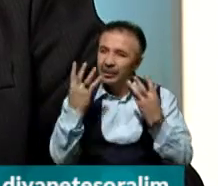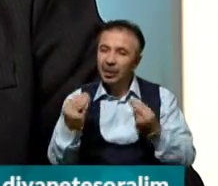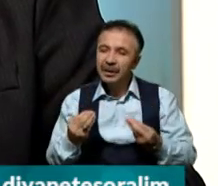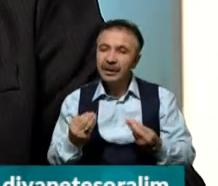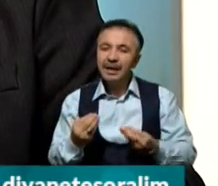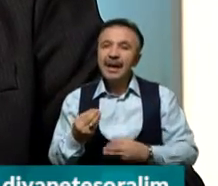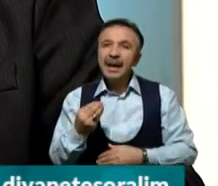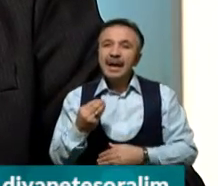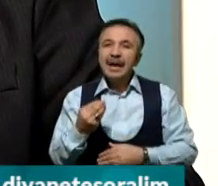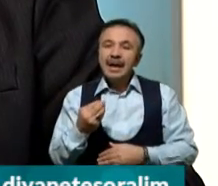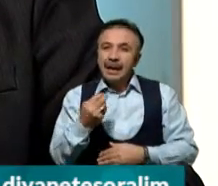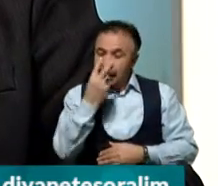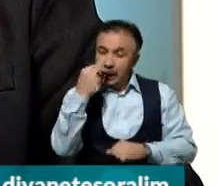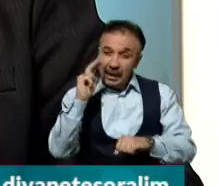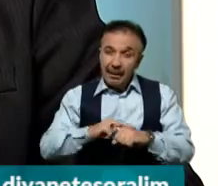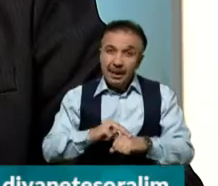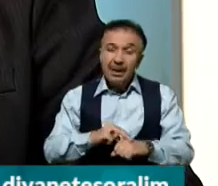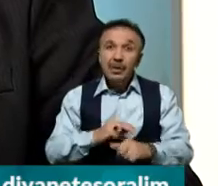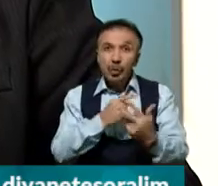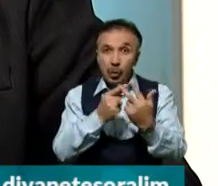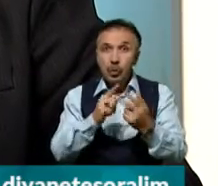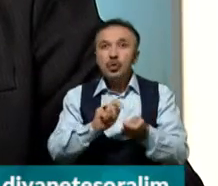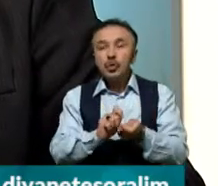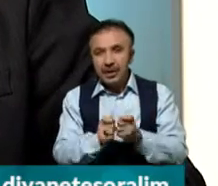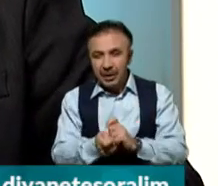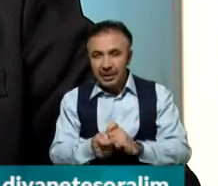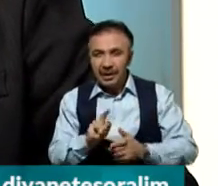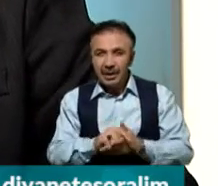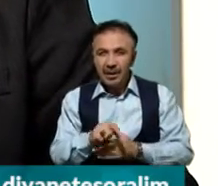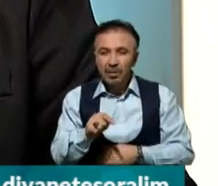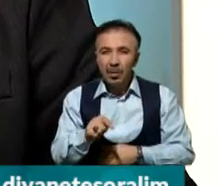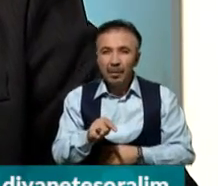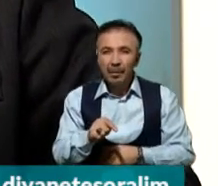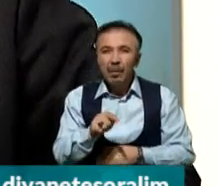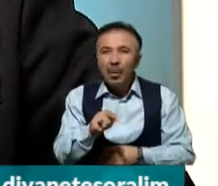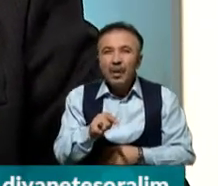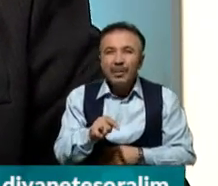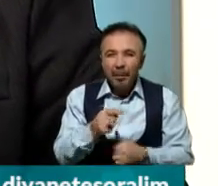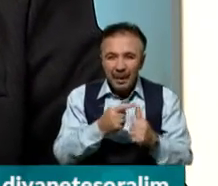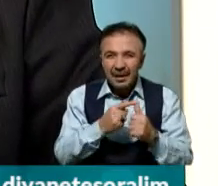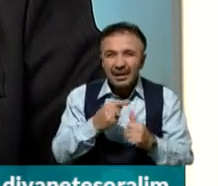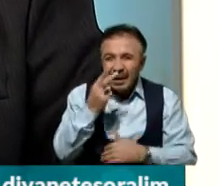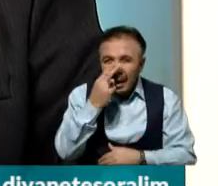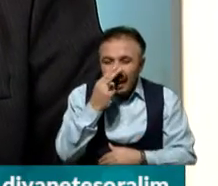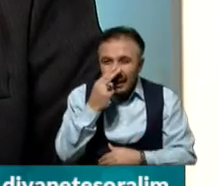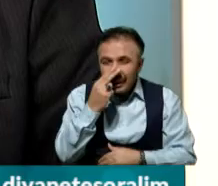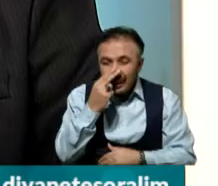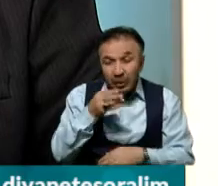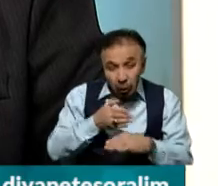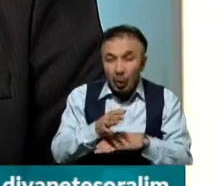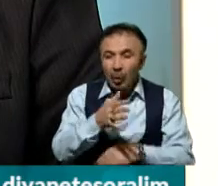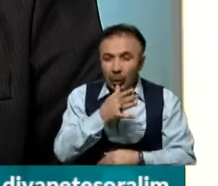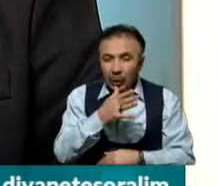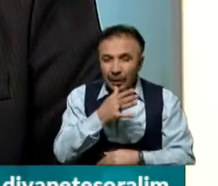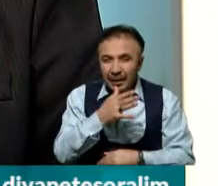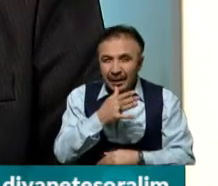çeşittir. İşte yemin-i lagiv var. Yani bu bir alışkanlık veya doğru bildiğini